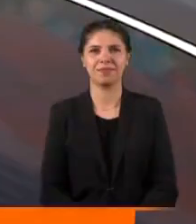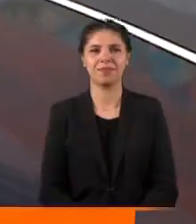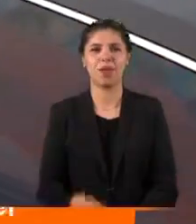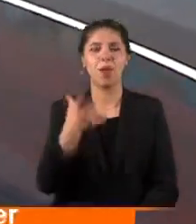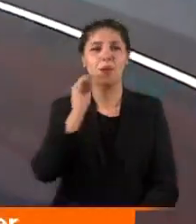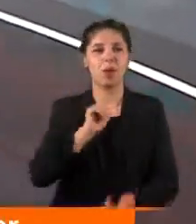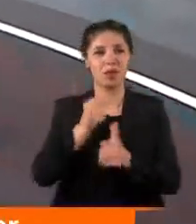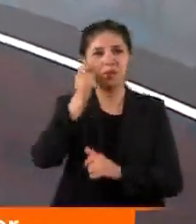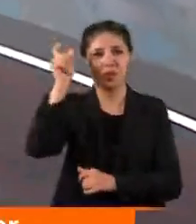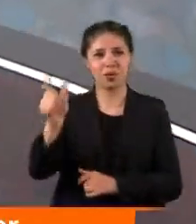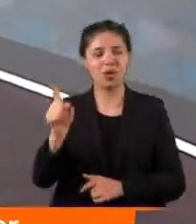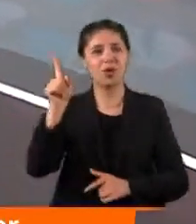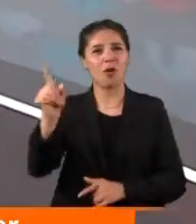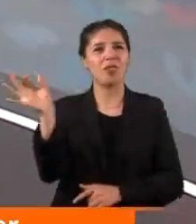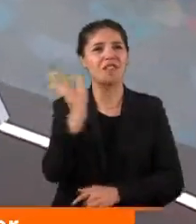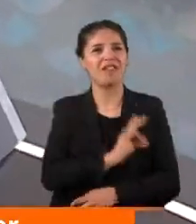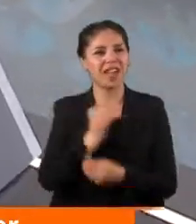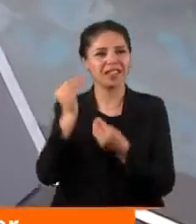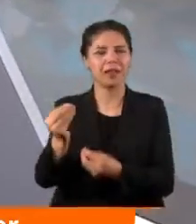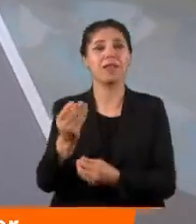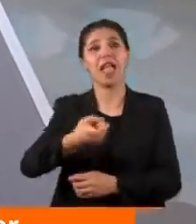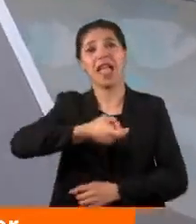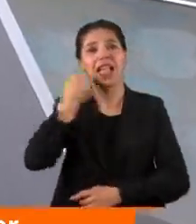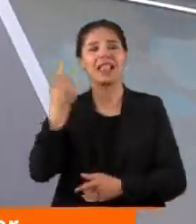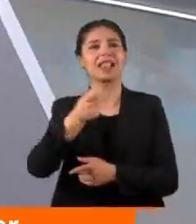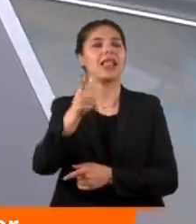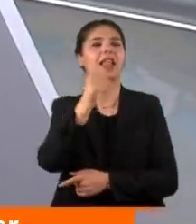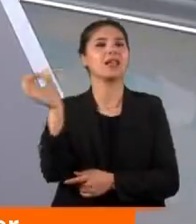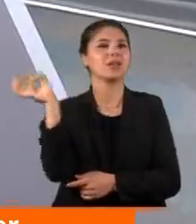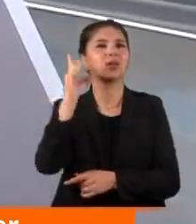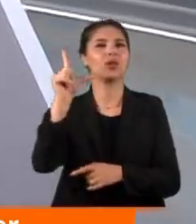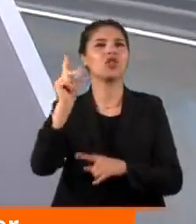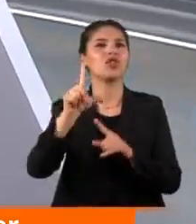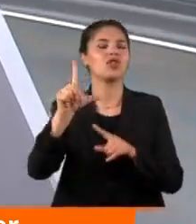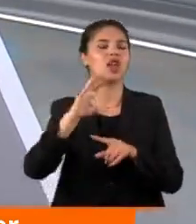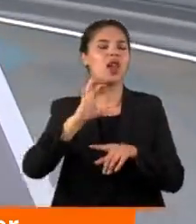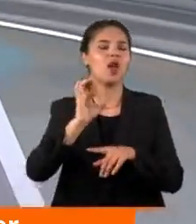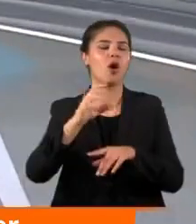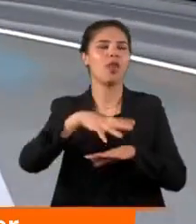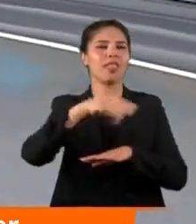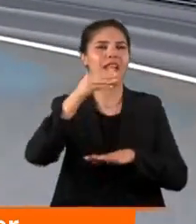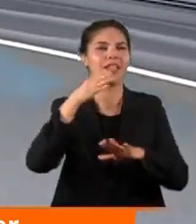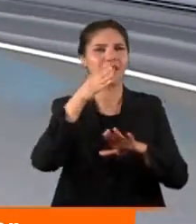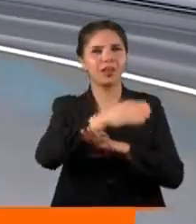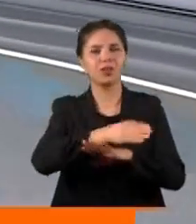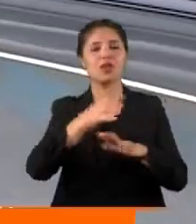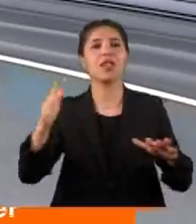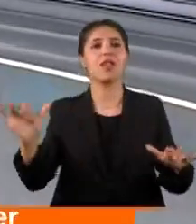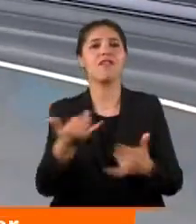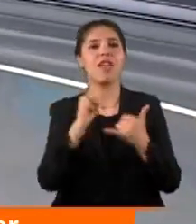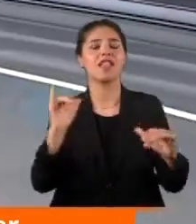işte böylesi projeler hayata tutunduruyor onları bir zamanlar Silah seslerini yankılandı Cilo dağlarında gideceğiz Festival coşkusu vardı çünkü